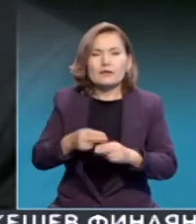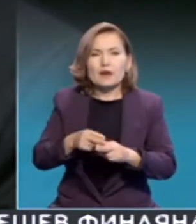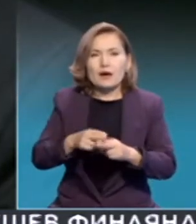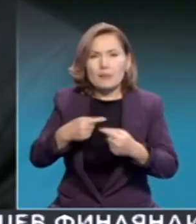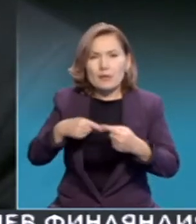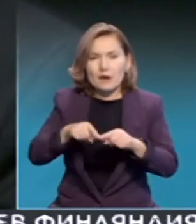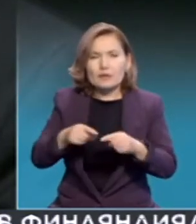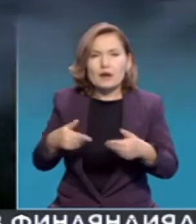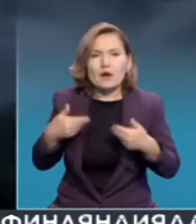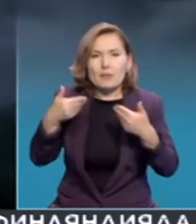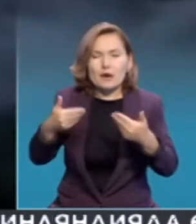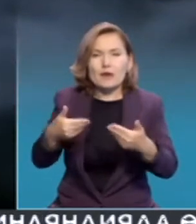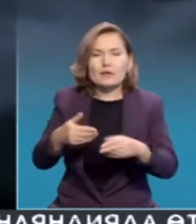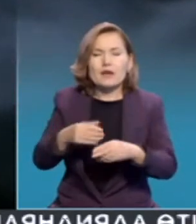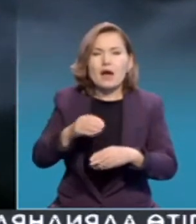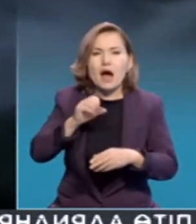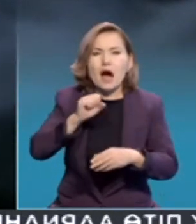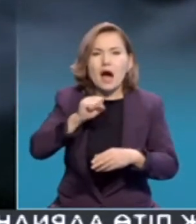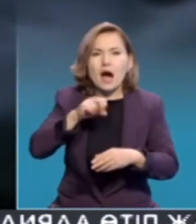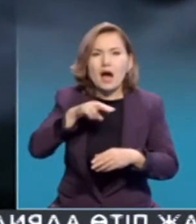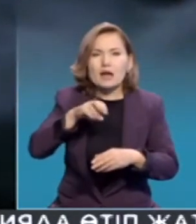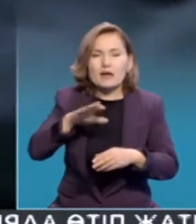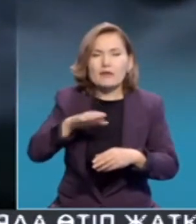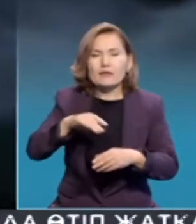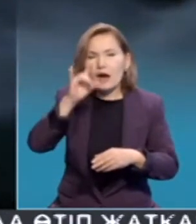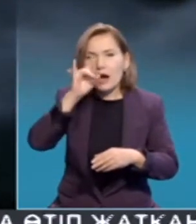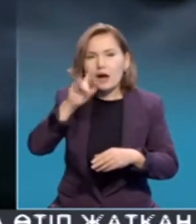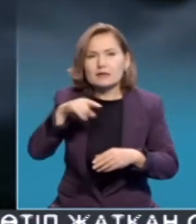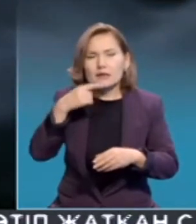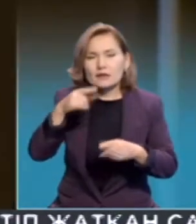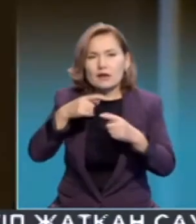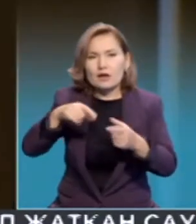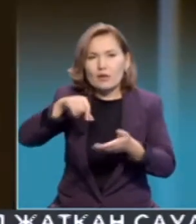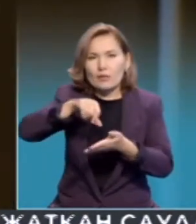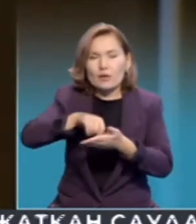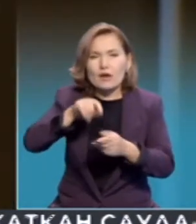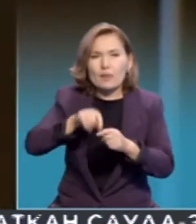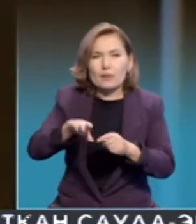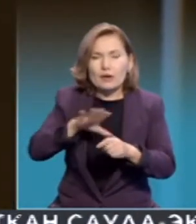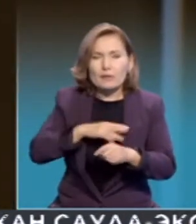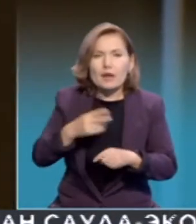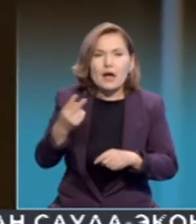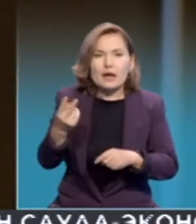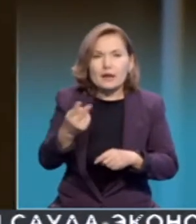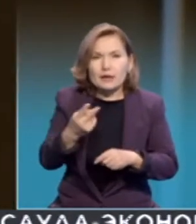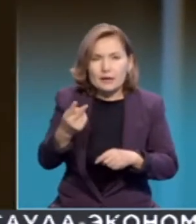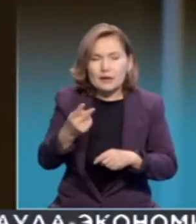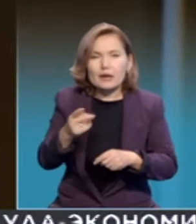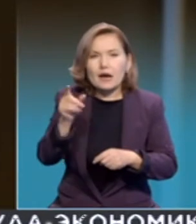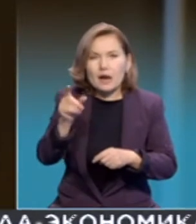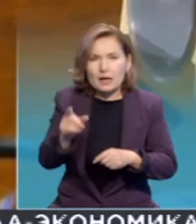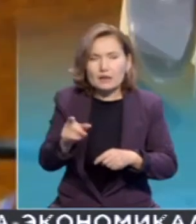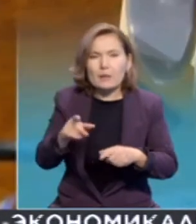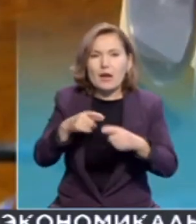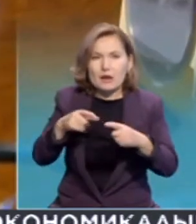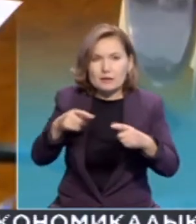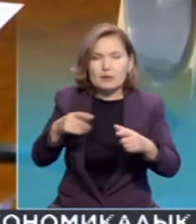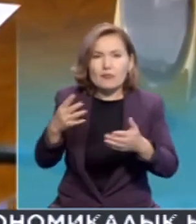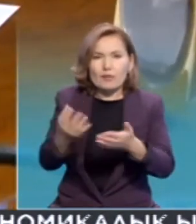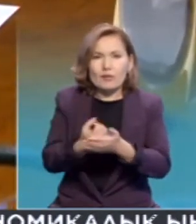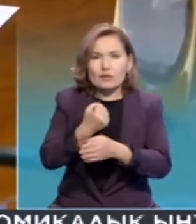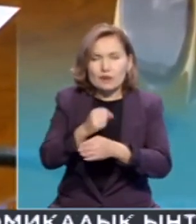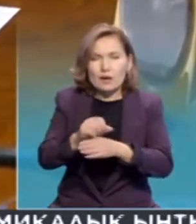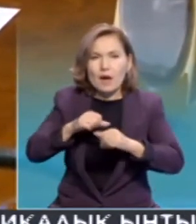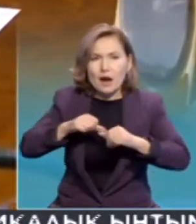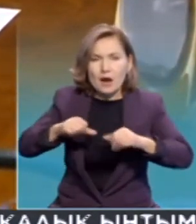бірлестігі атынан ұсынылған Жұматай Әлиев мемлекеттік тілден емтихан тапсырды. Екеуі де бұл сынақтан сүрінбей өтті. Оған лингвистикалық